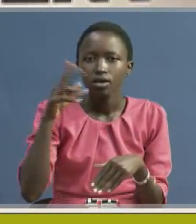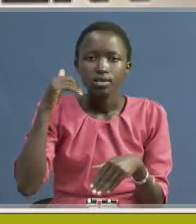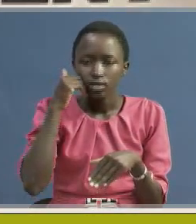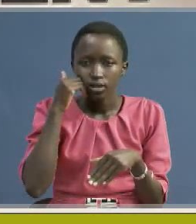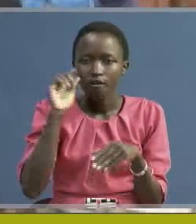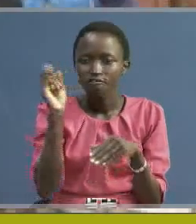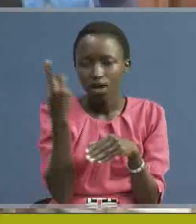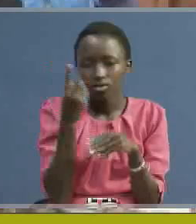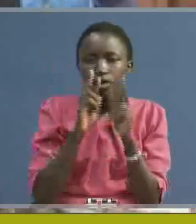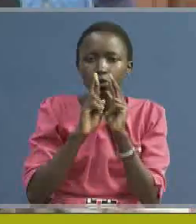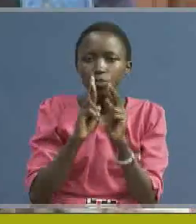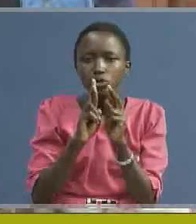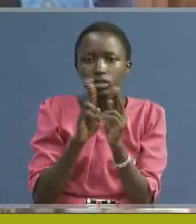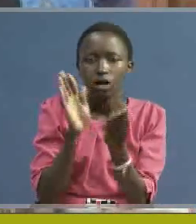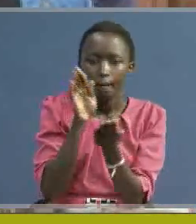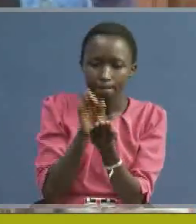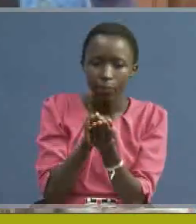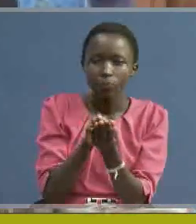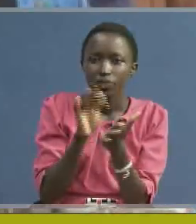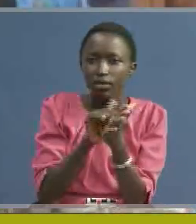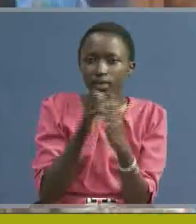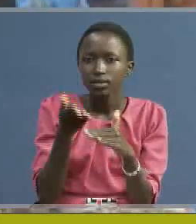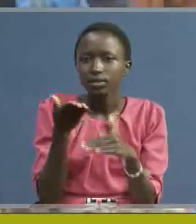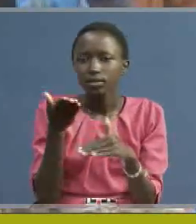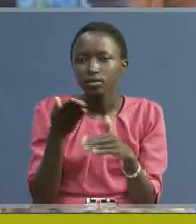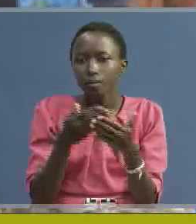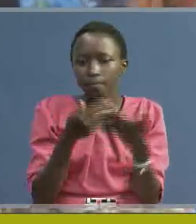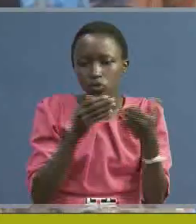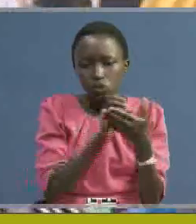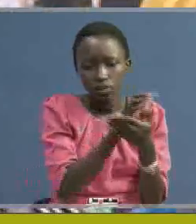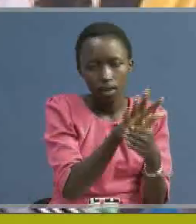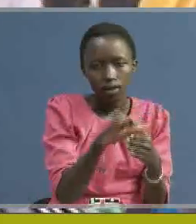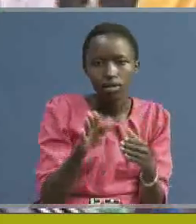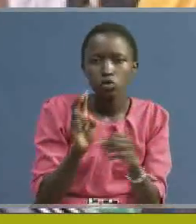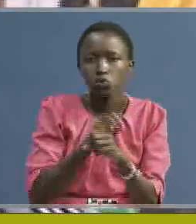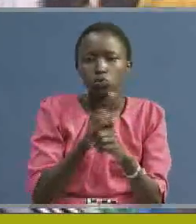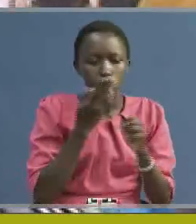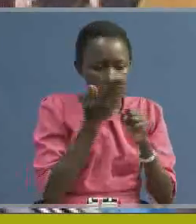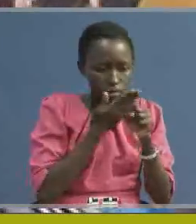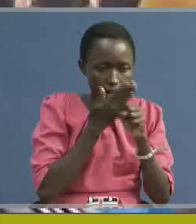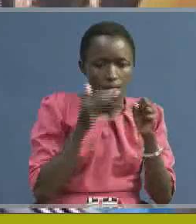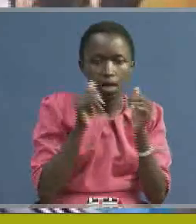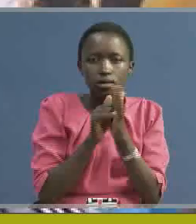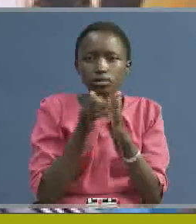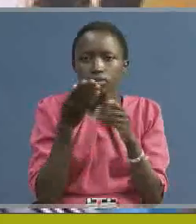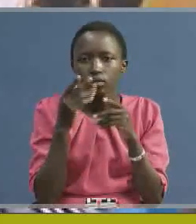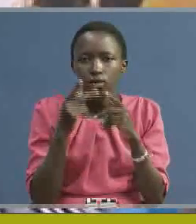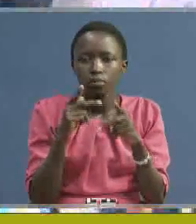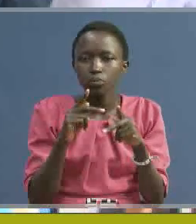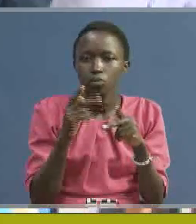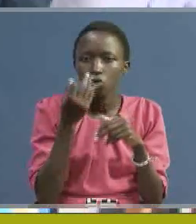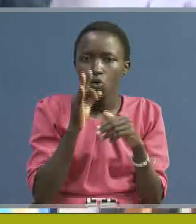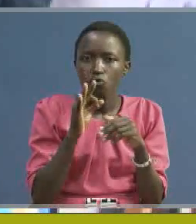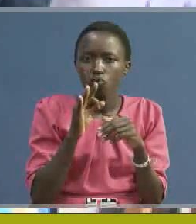Tana River na kuna hofu ya kuenea hasa miongoni mwa wakazi wanaotumia nyama. Kulingana na